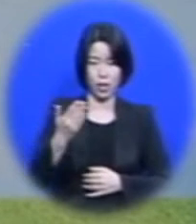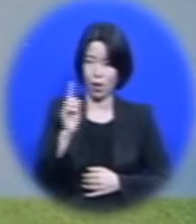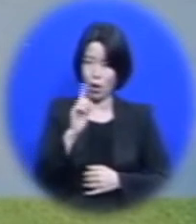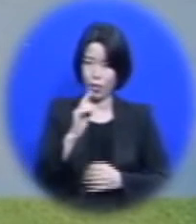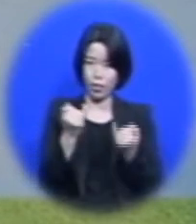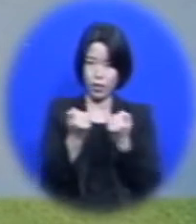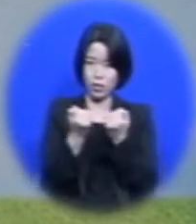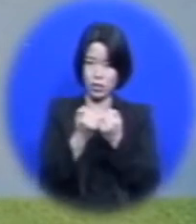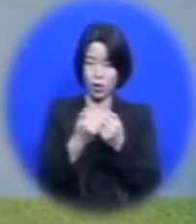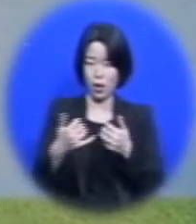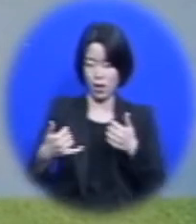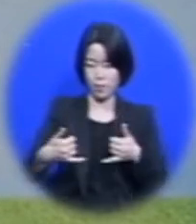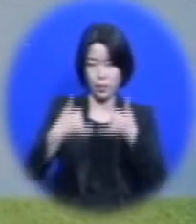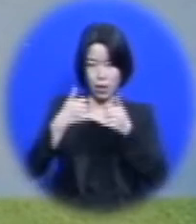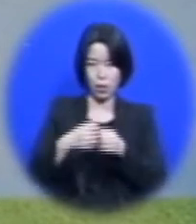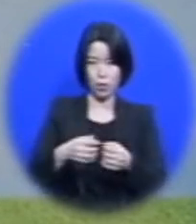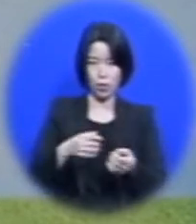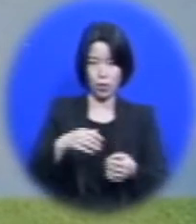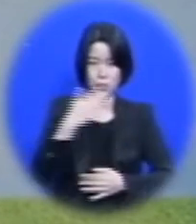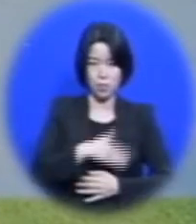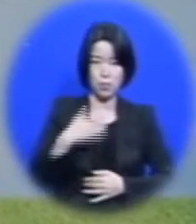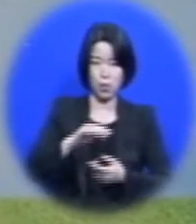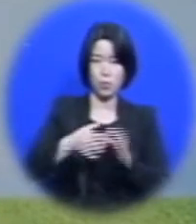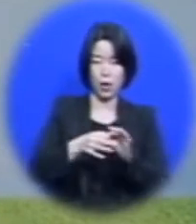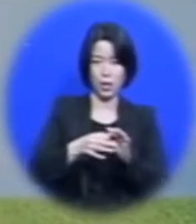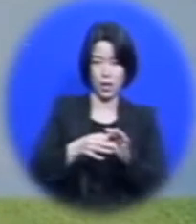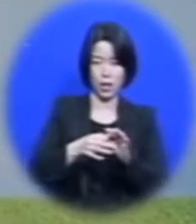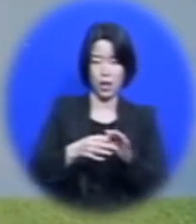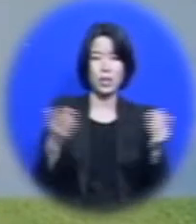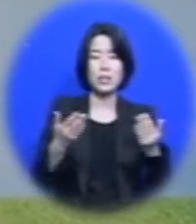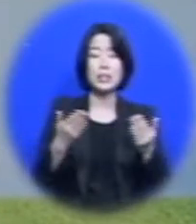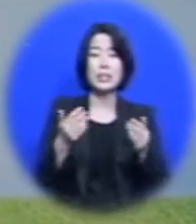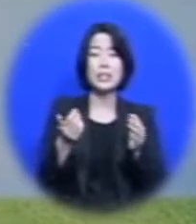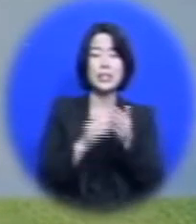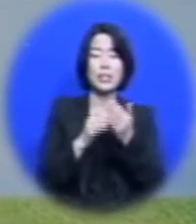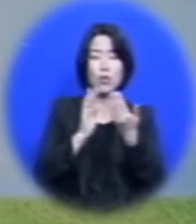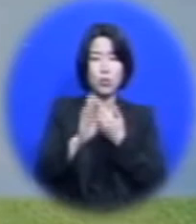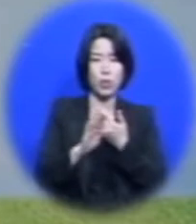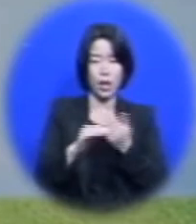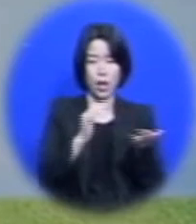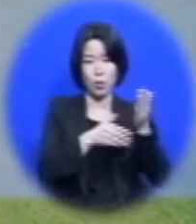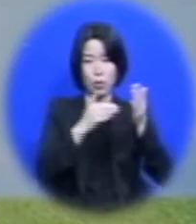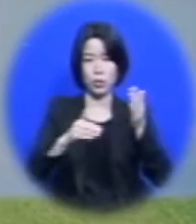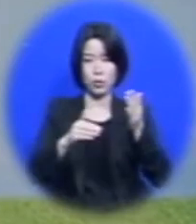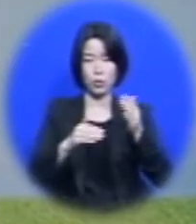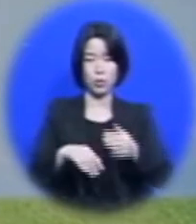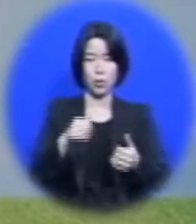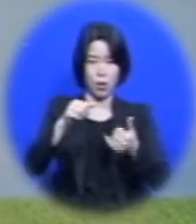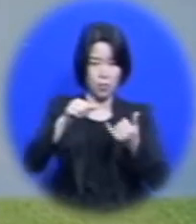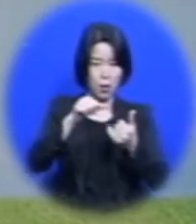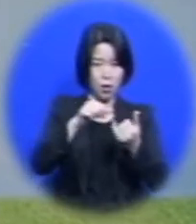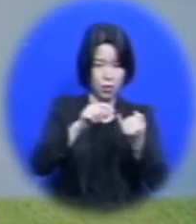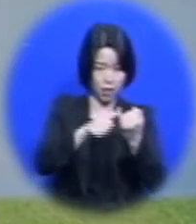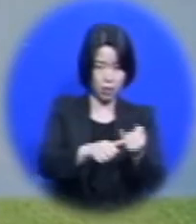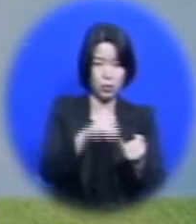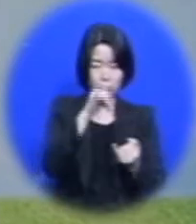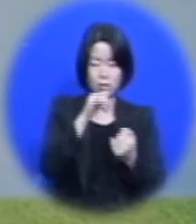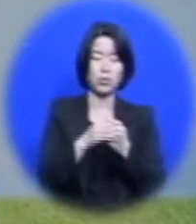육체적인 관계를 맺고 말았다. 그 사건 이후로 나는 공식적인 간통자가 되었다. 눈물도